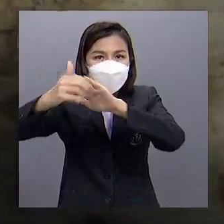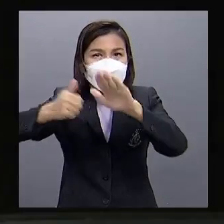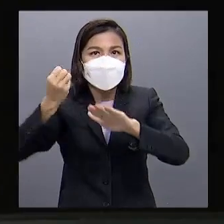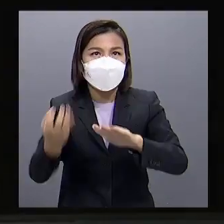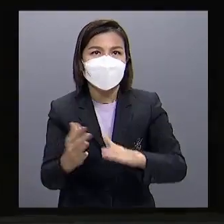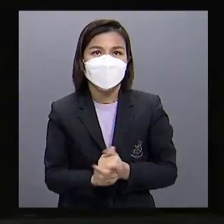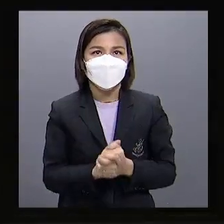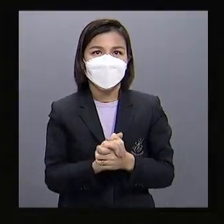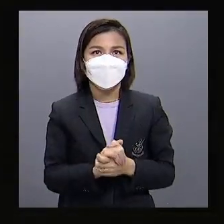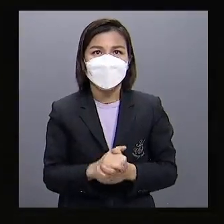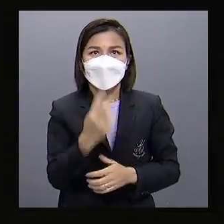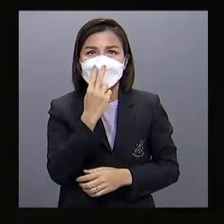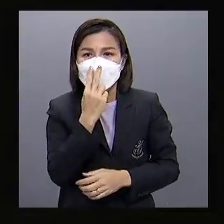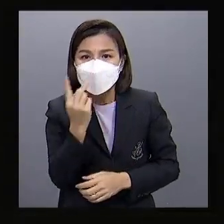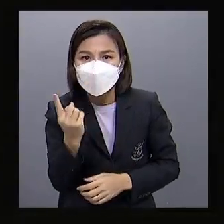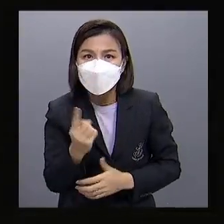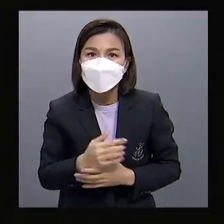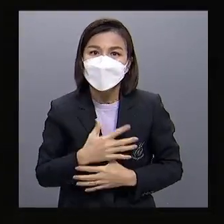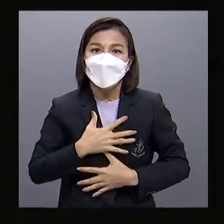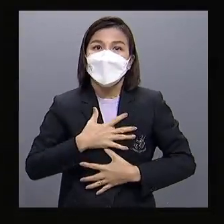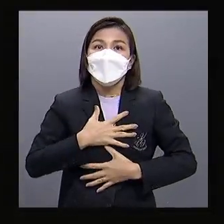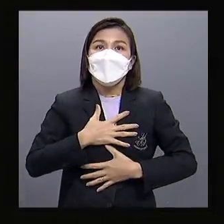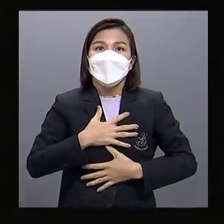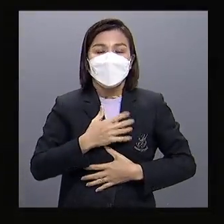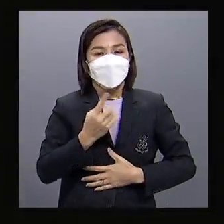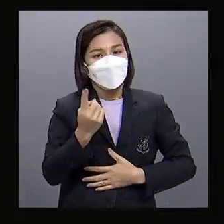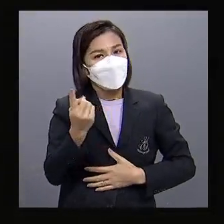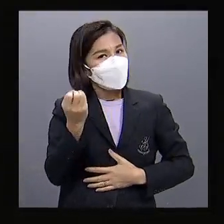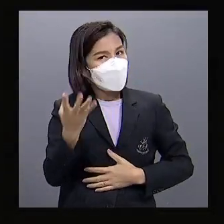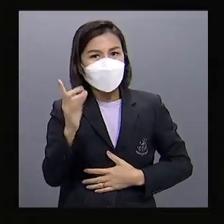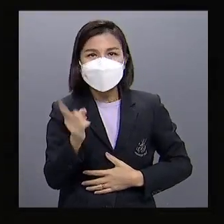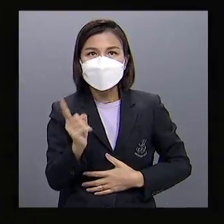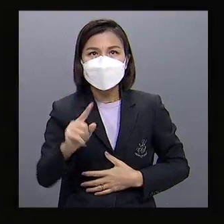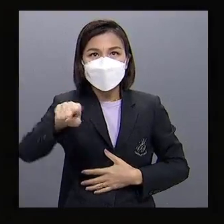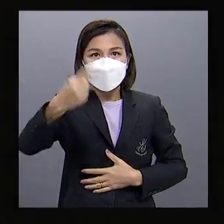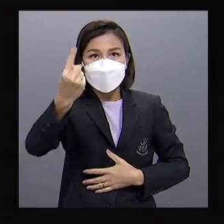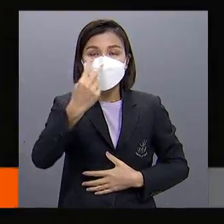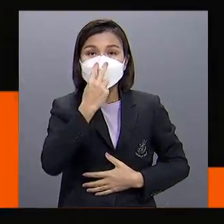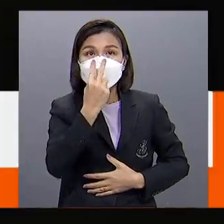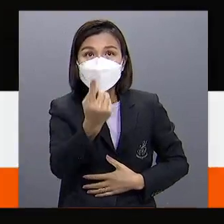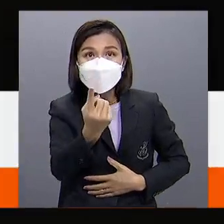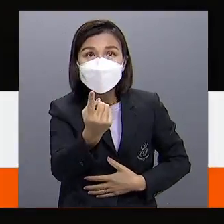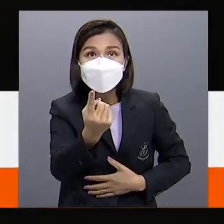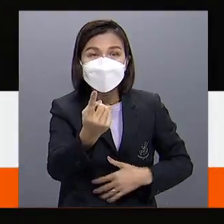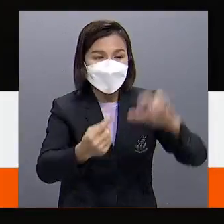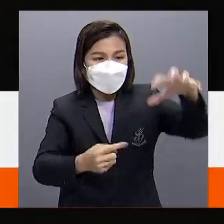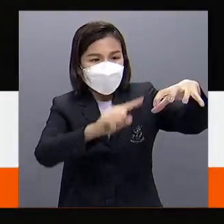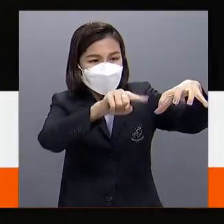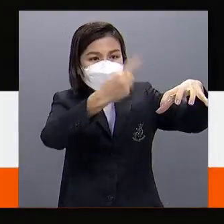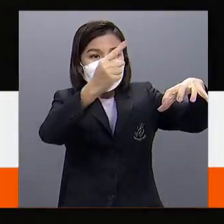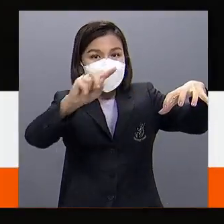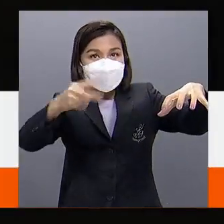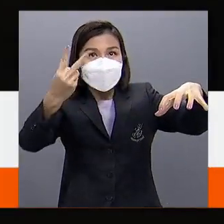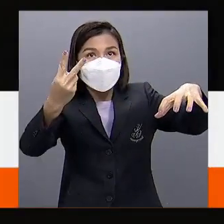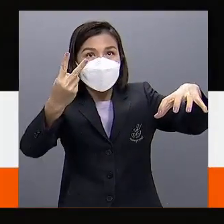ม่นึกว่ามันจะถึงขนาดนี้คือแรกๆไปครั้งแรกเนี่ยถ้ำที่1ถ้ำที่2ไม่มีลุ้นว่าคงจะมีเห